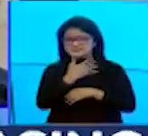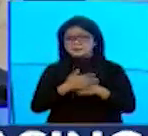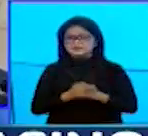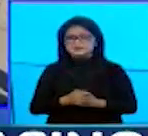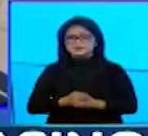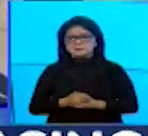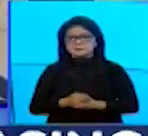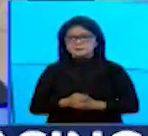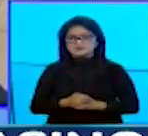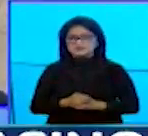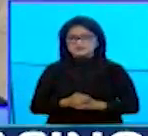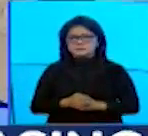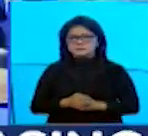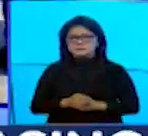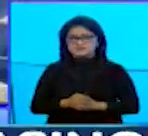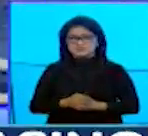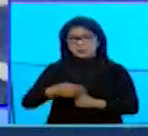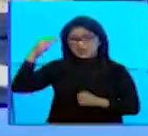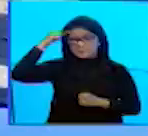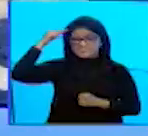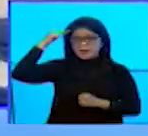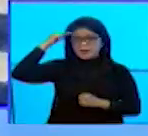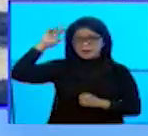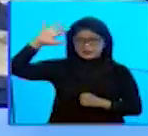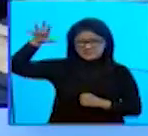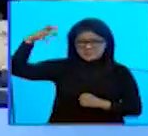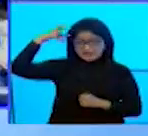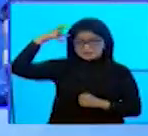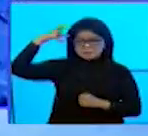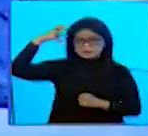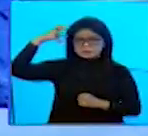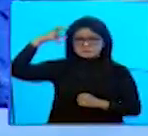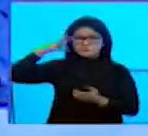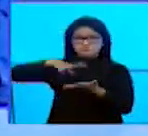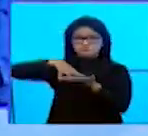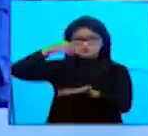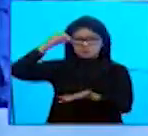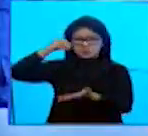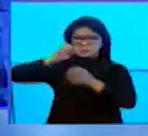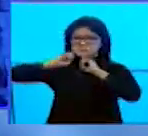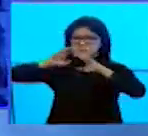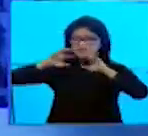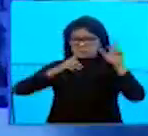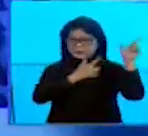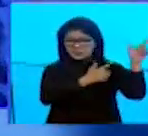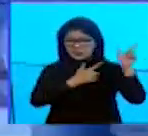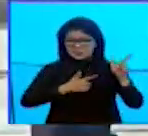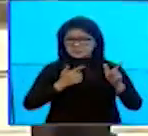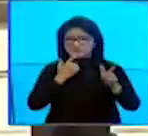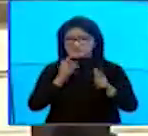pusat penerangan TNI terkait kronologi hilangnya Cry Manggala 40 gua